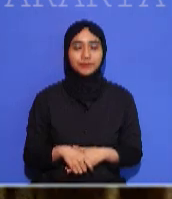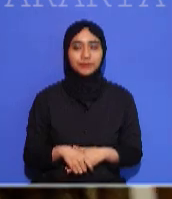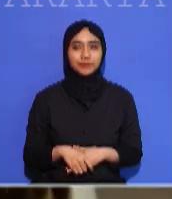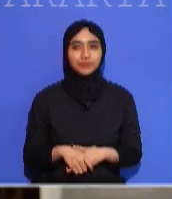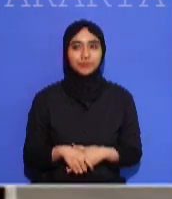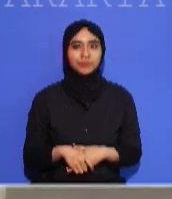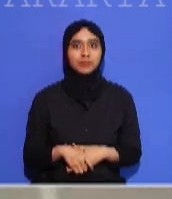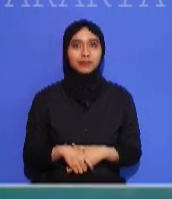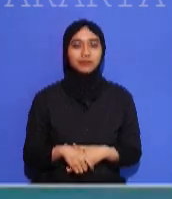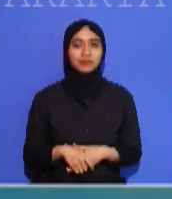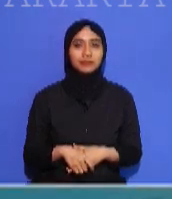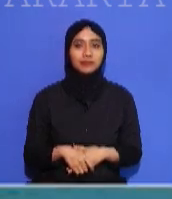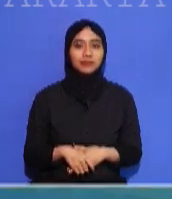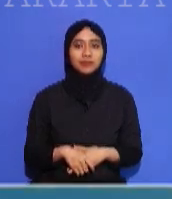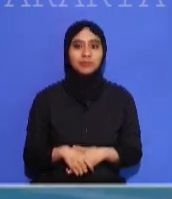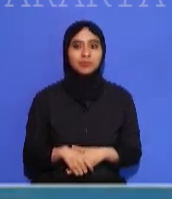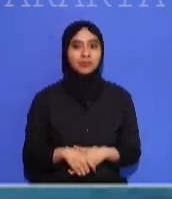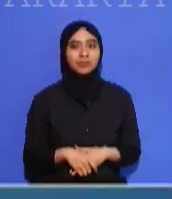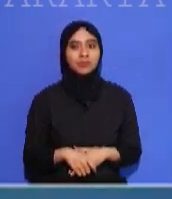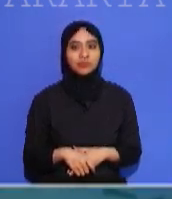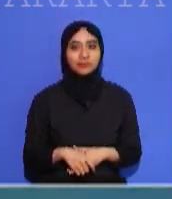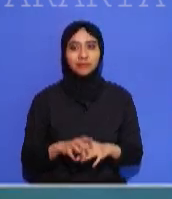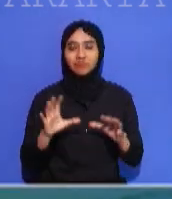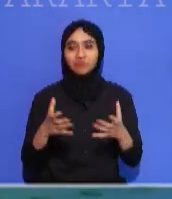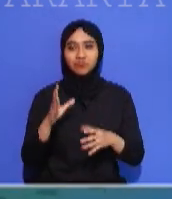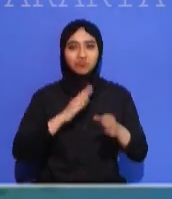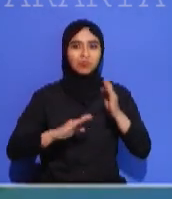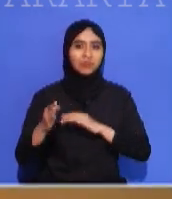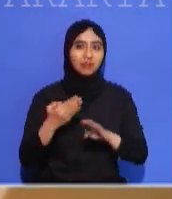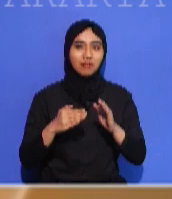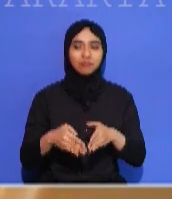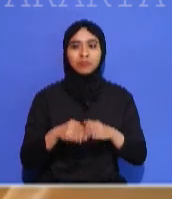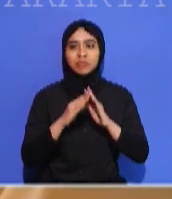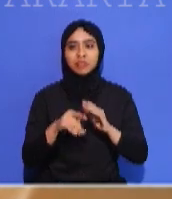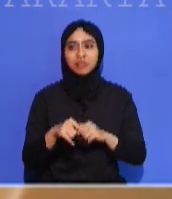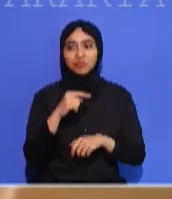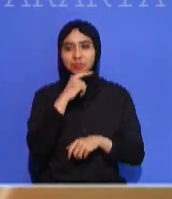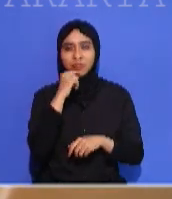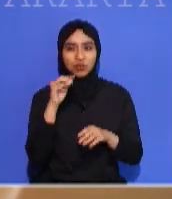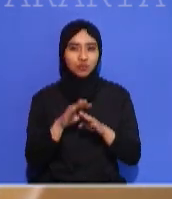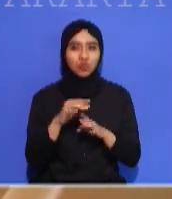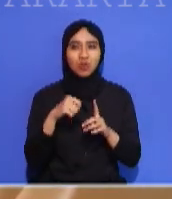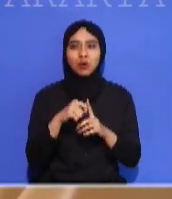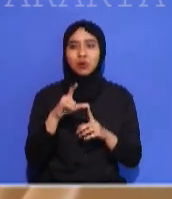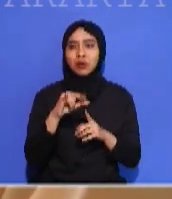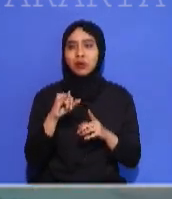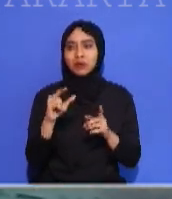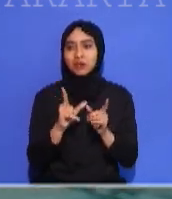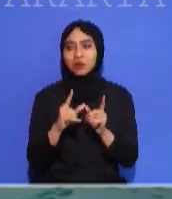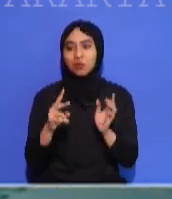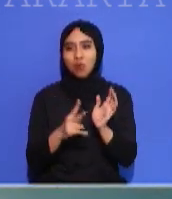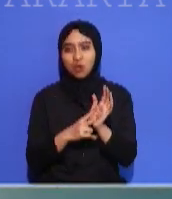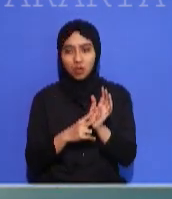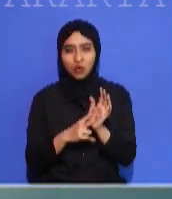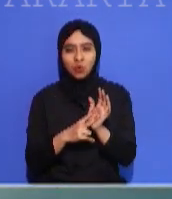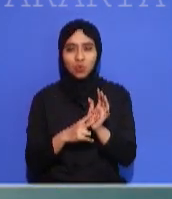P perguruan Bayu Manunggal didirikan pada hari Minggu Kliwon tanggal 1 Juni tahun 1930 atau